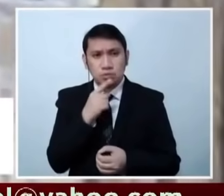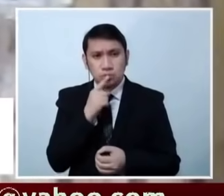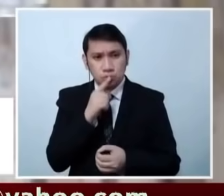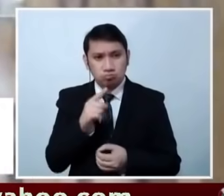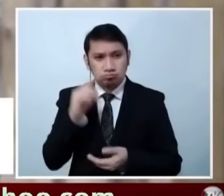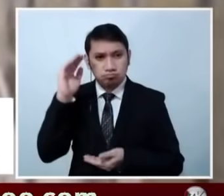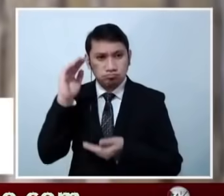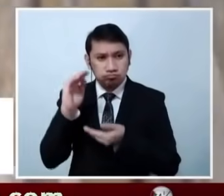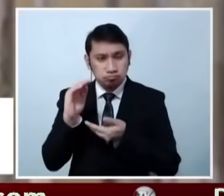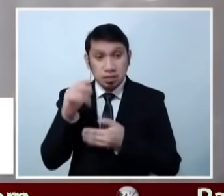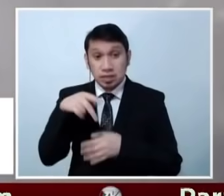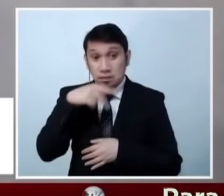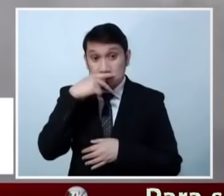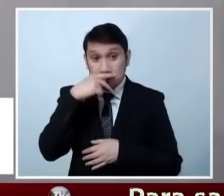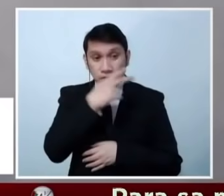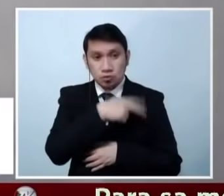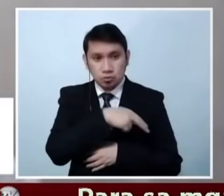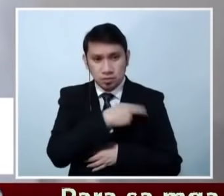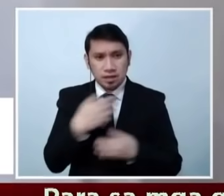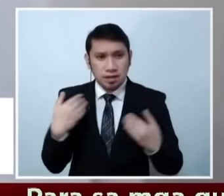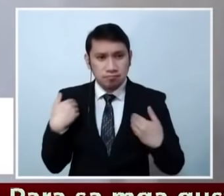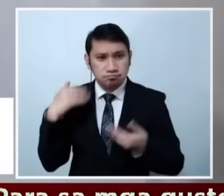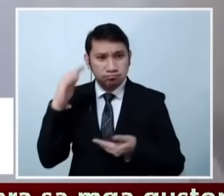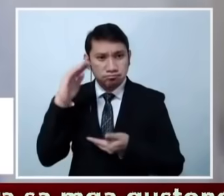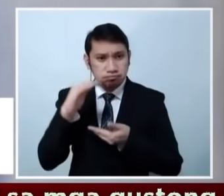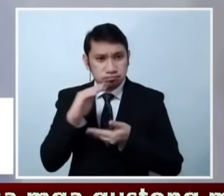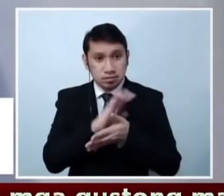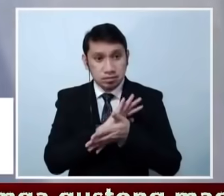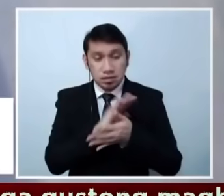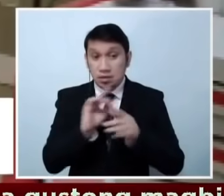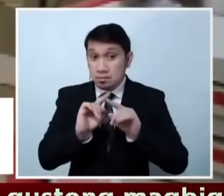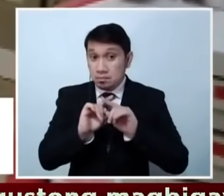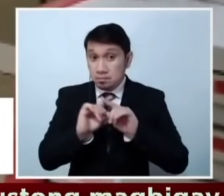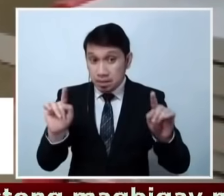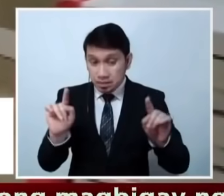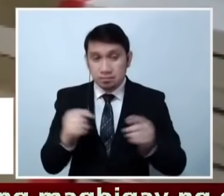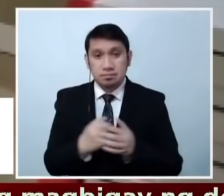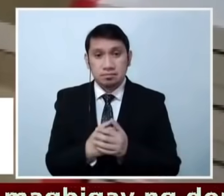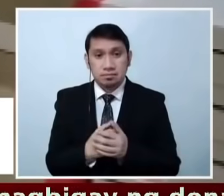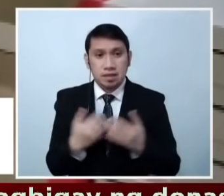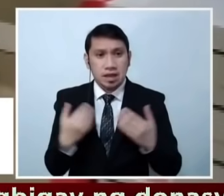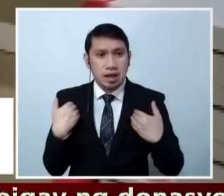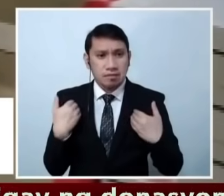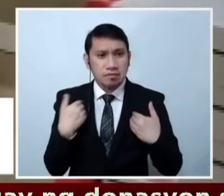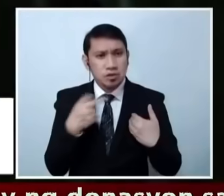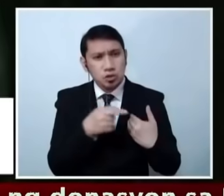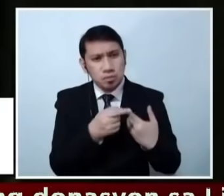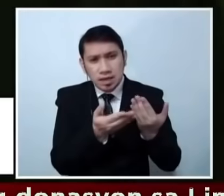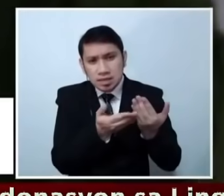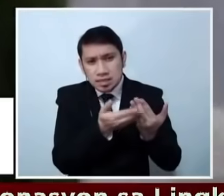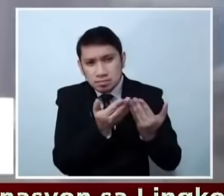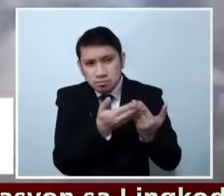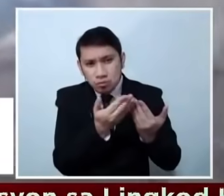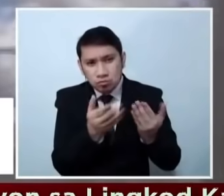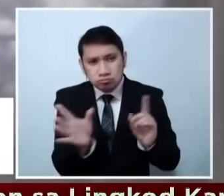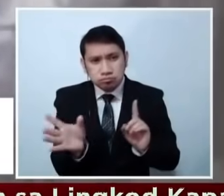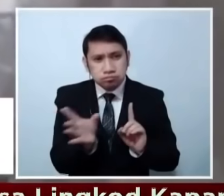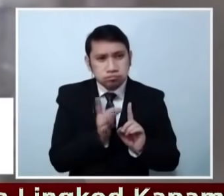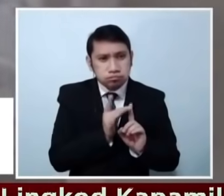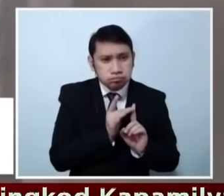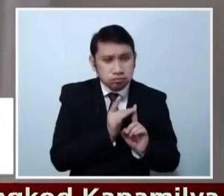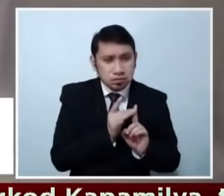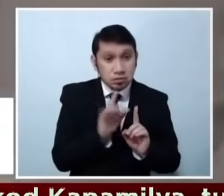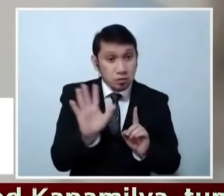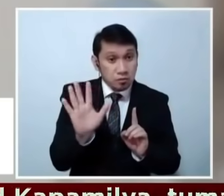mga pribadong ospital. Pero sa kabila nito, tumaas naman ang mga kaso ng moderate to critical cases na mula